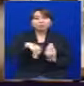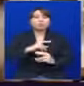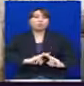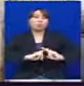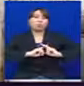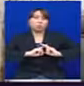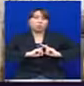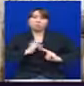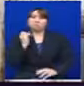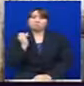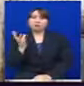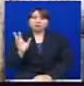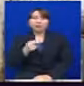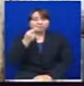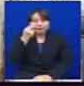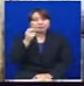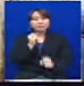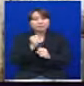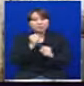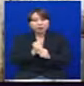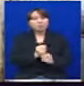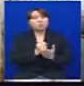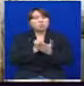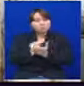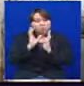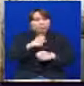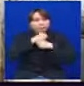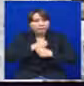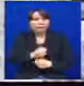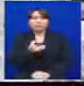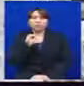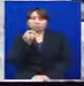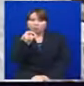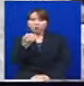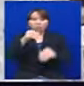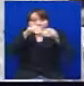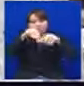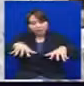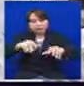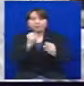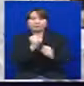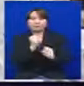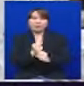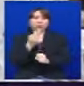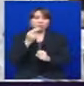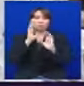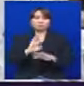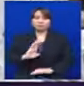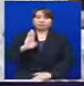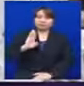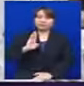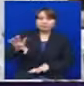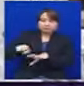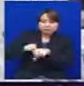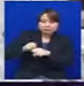นตัวสะท้อนให้เห็นว่ามีงานที่เอื้อต่อผู้สูงอายุน้อยและโครงสร้างการทำงานที่เป็นอยู่ไม่ดึงดูดนายจ้าง